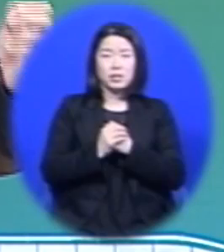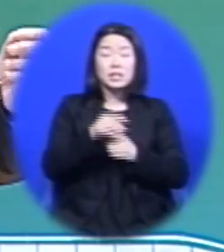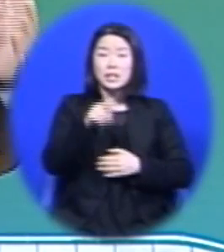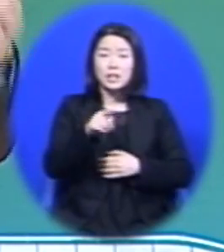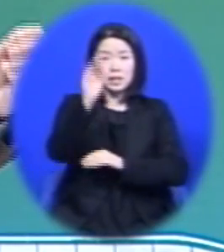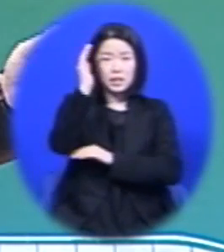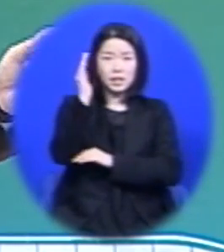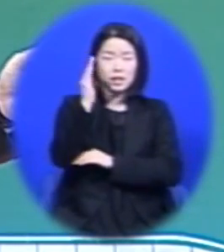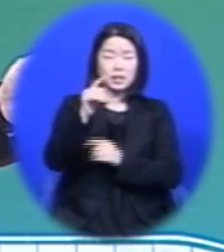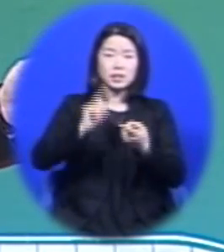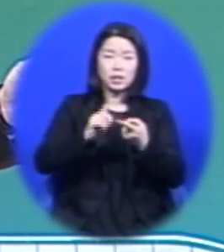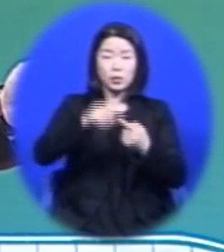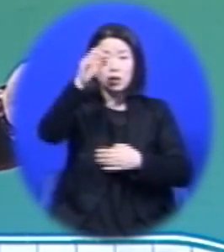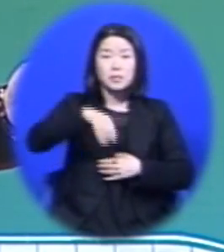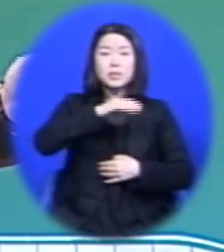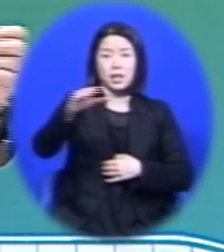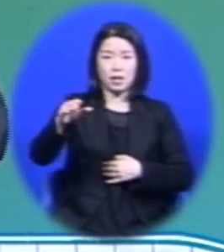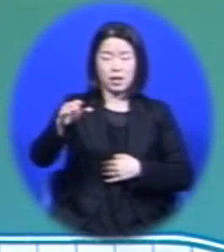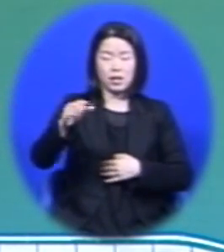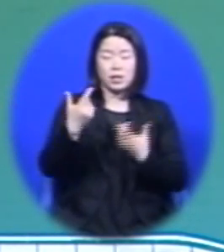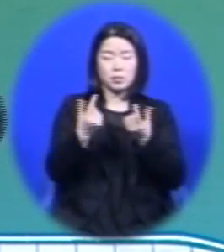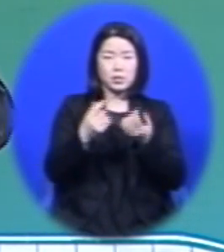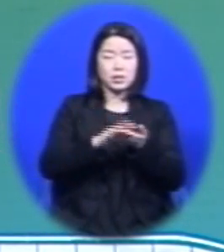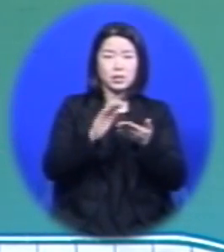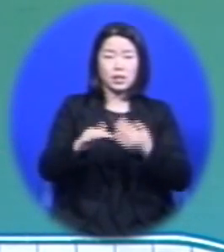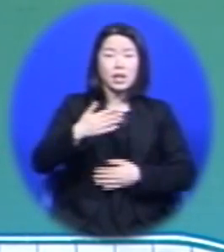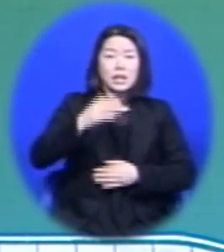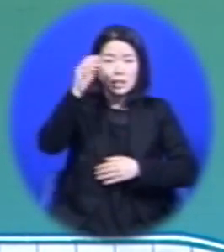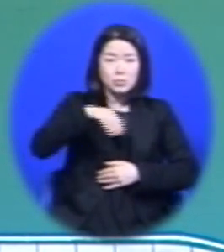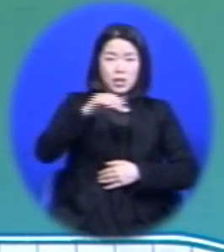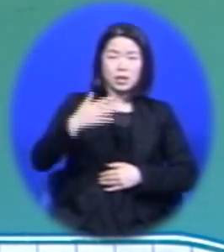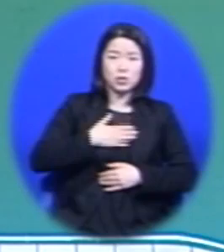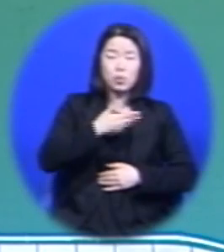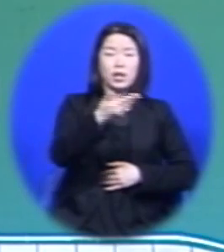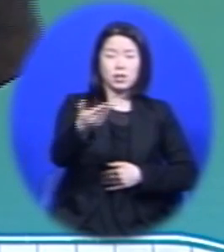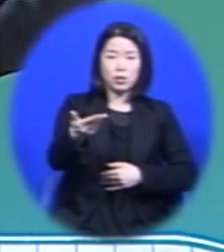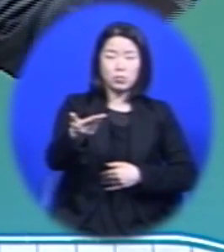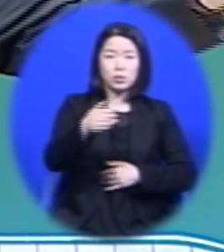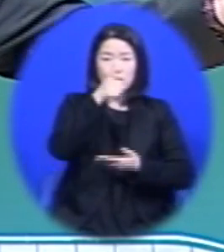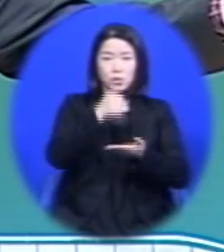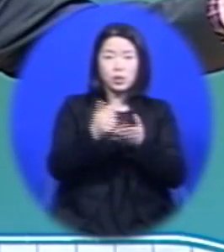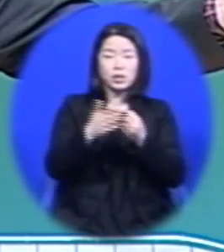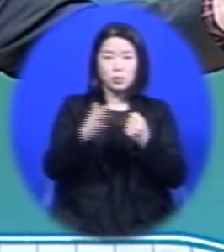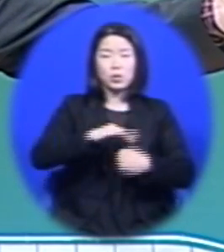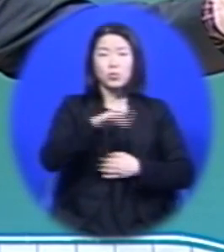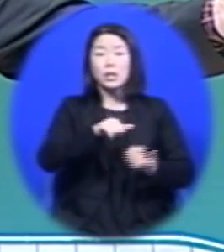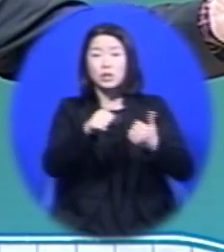이 이야기는 그대로 십자가입니다. 십자가는 저와 여러분이 지은 죄로 인하여 우리가 죽을